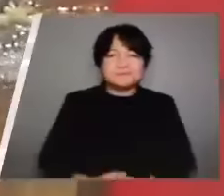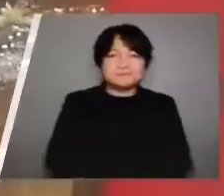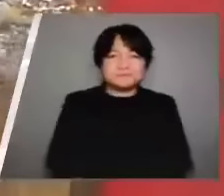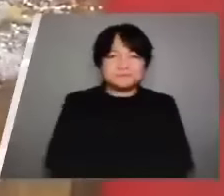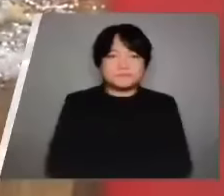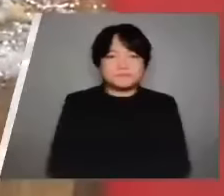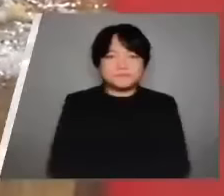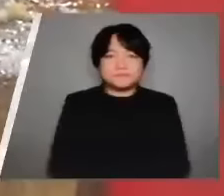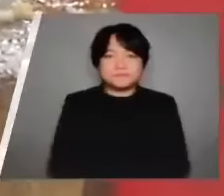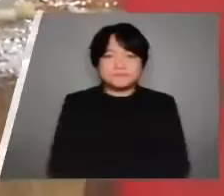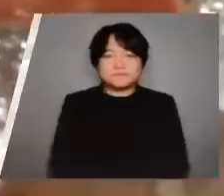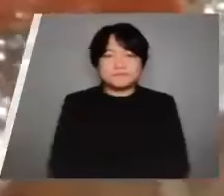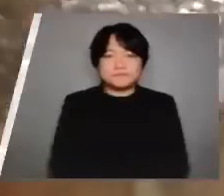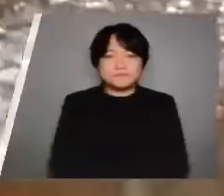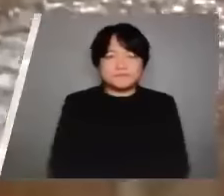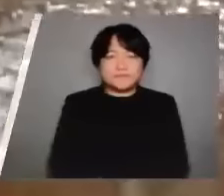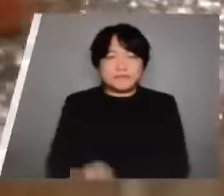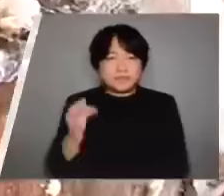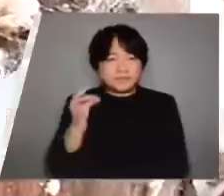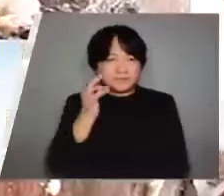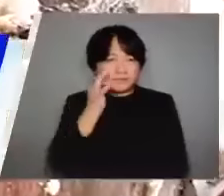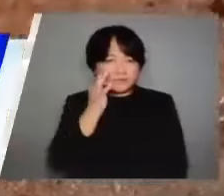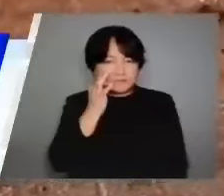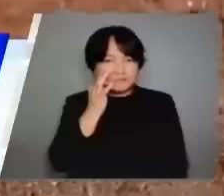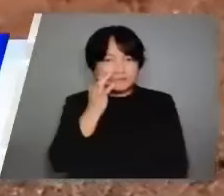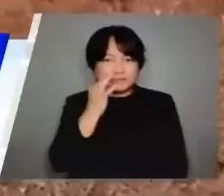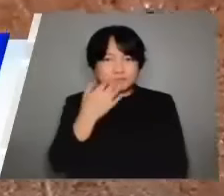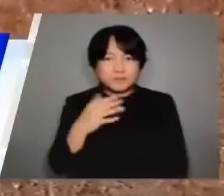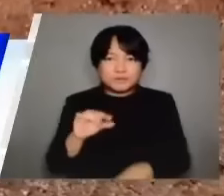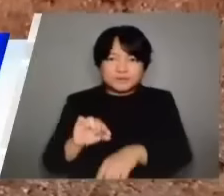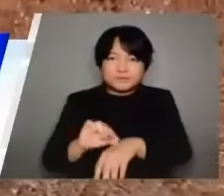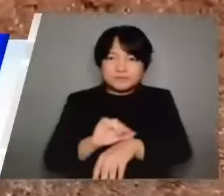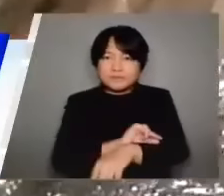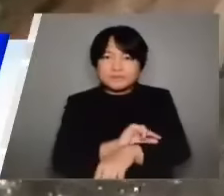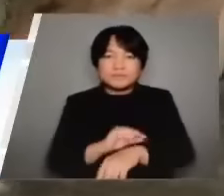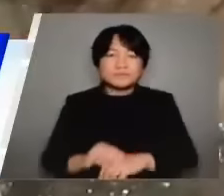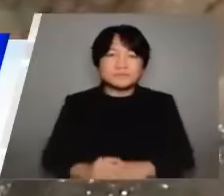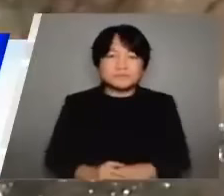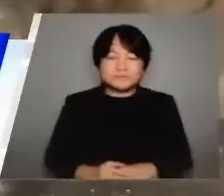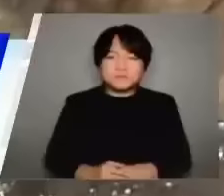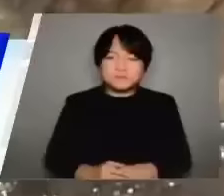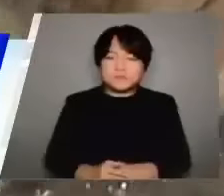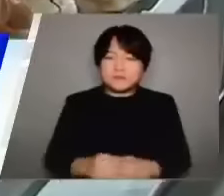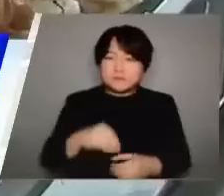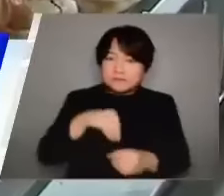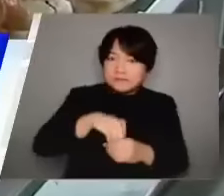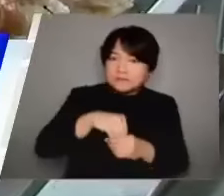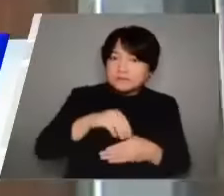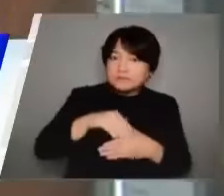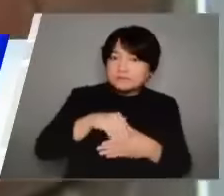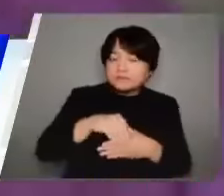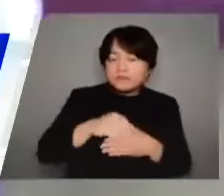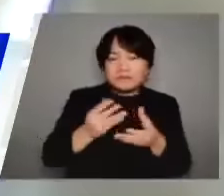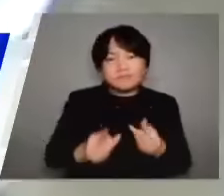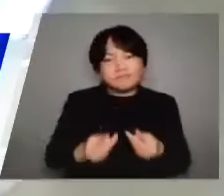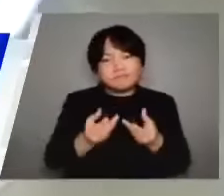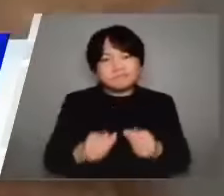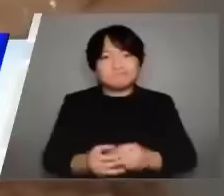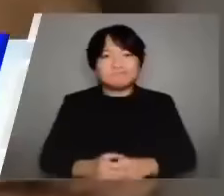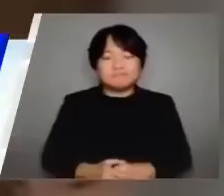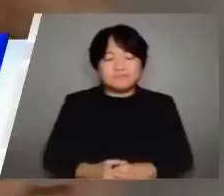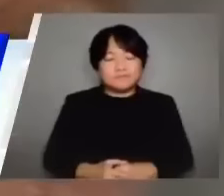malutong na balat malambot na karne naguumapaw si linamnam